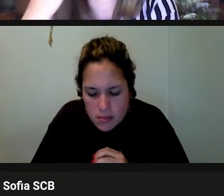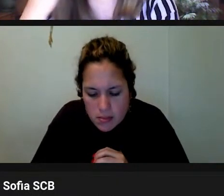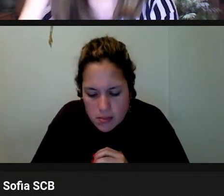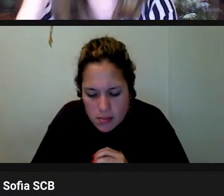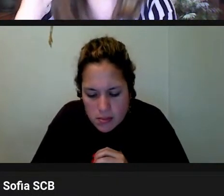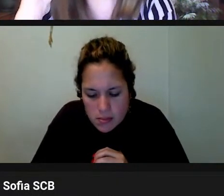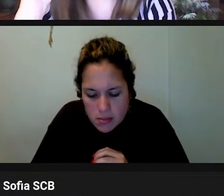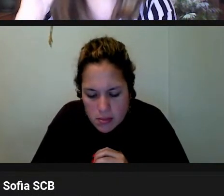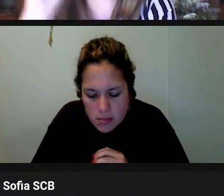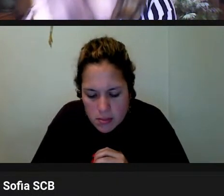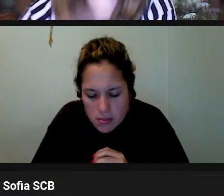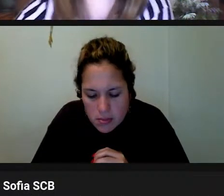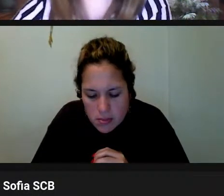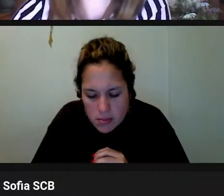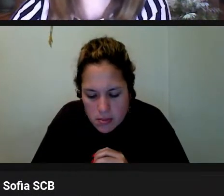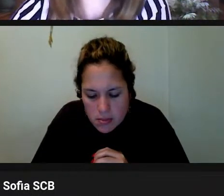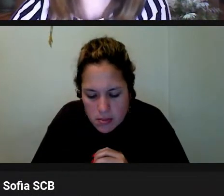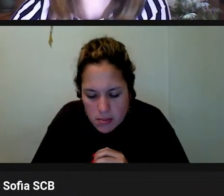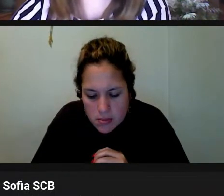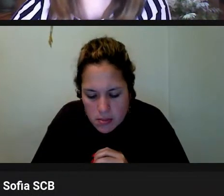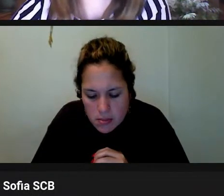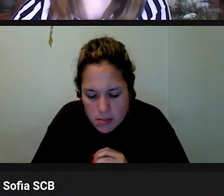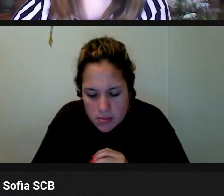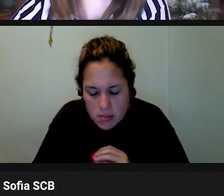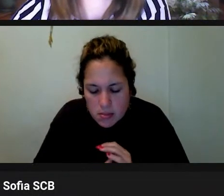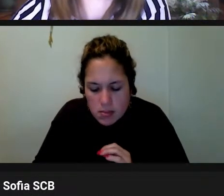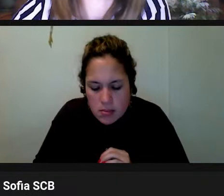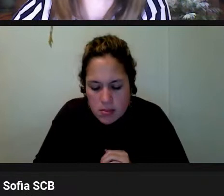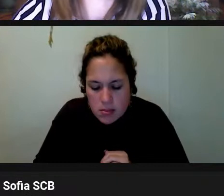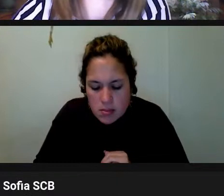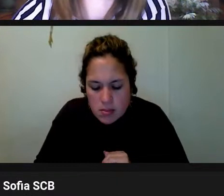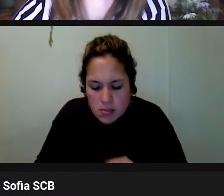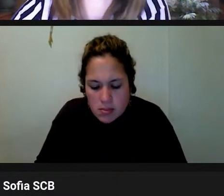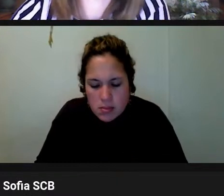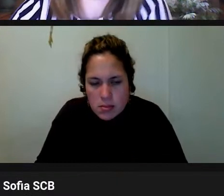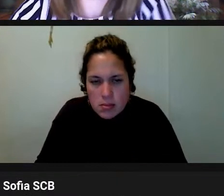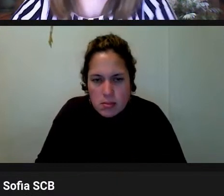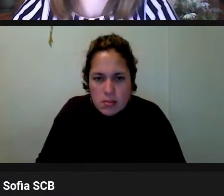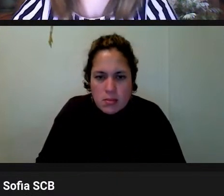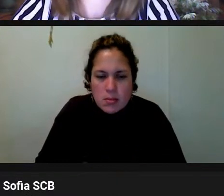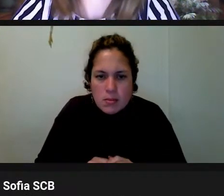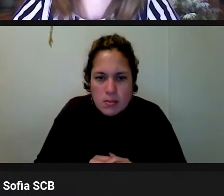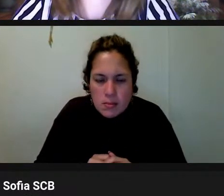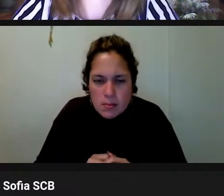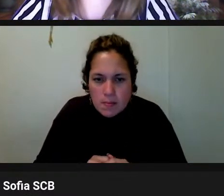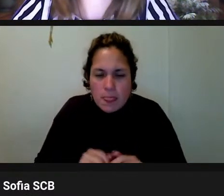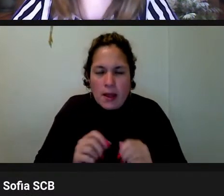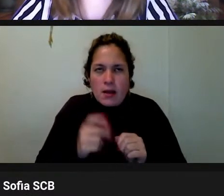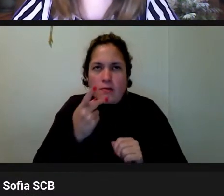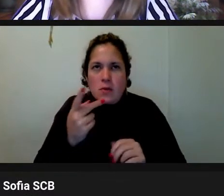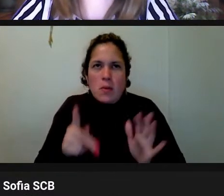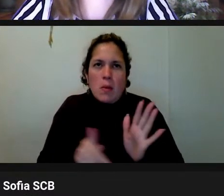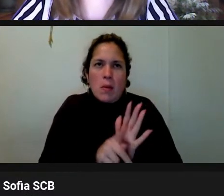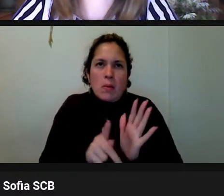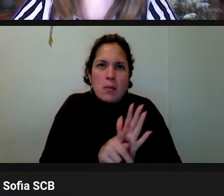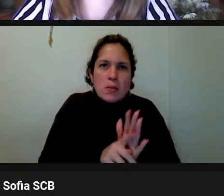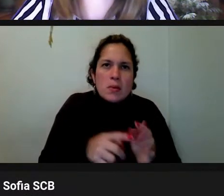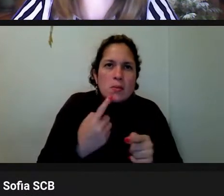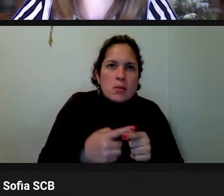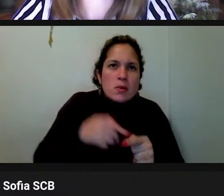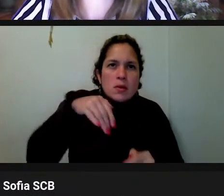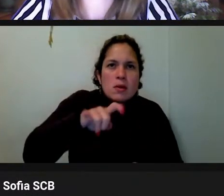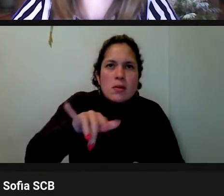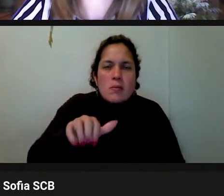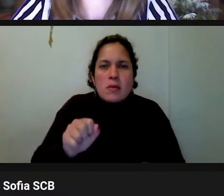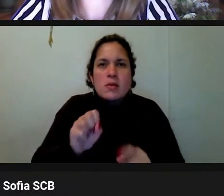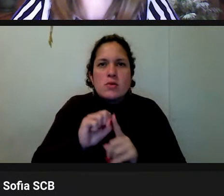que ela supõe que isso possa ser também influência das mídias sociais, porque quando nós escrevemos nas mídias sociais, os